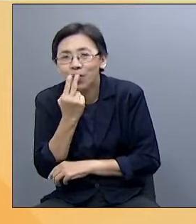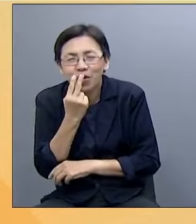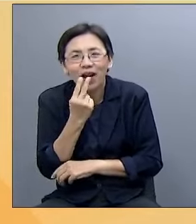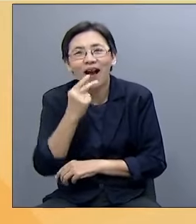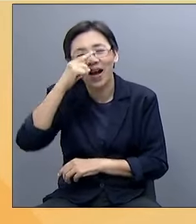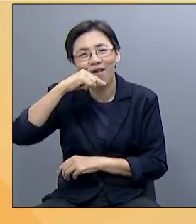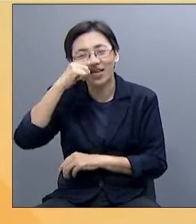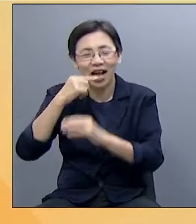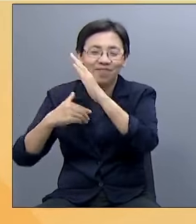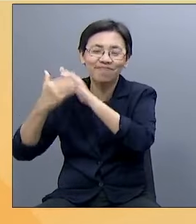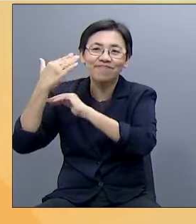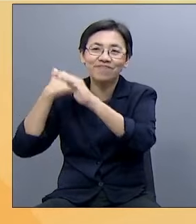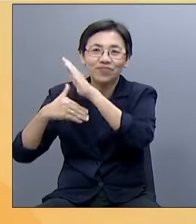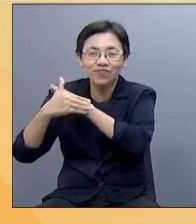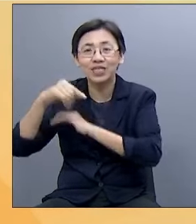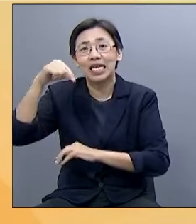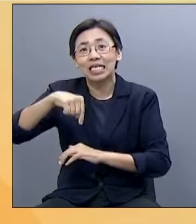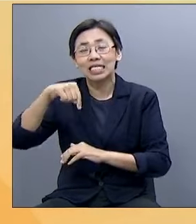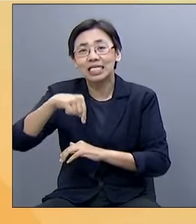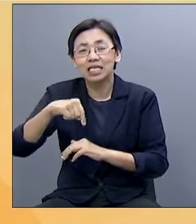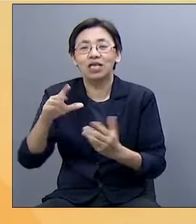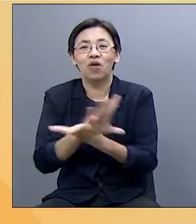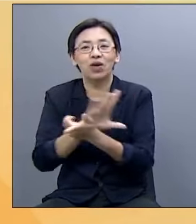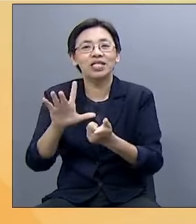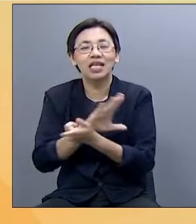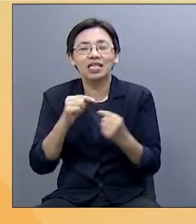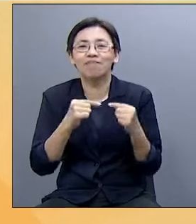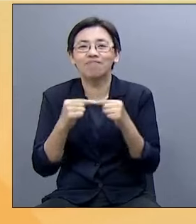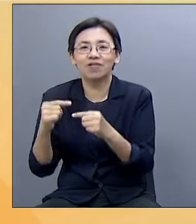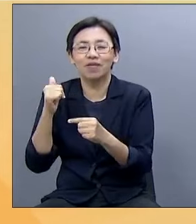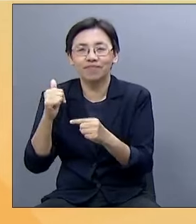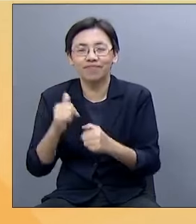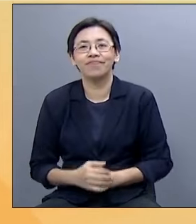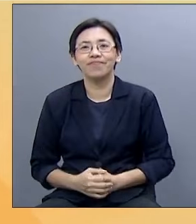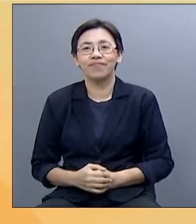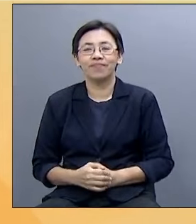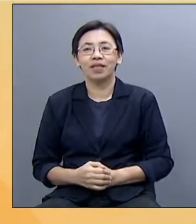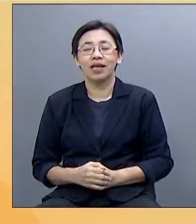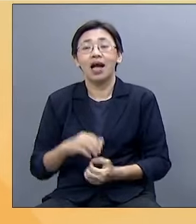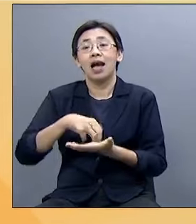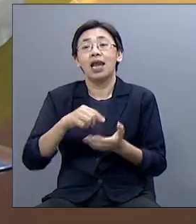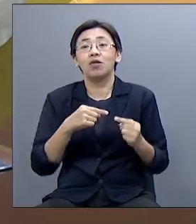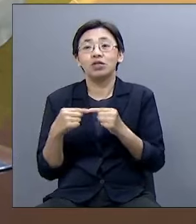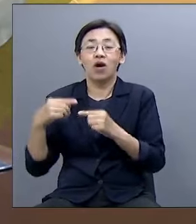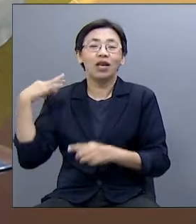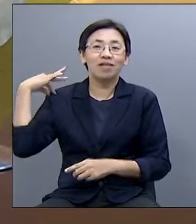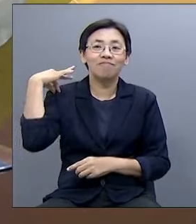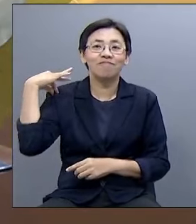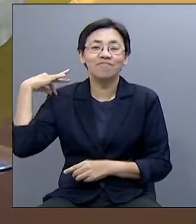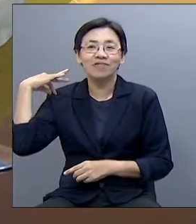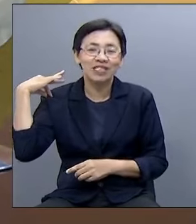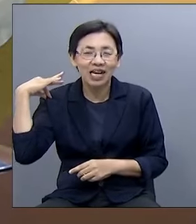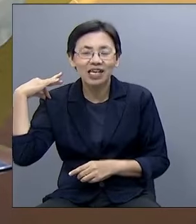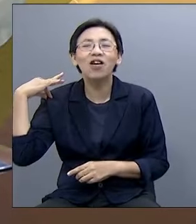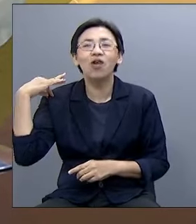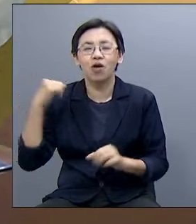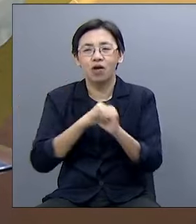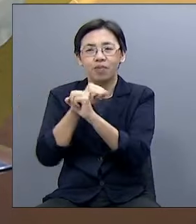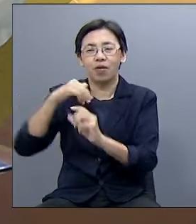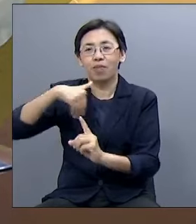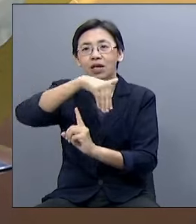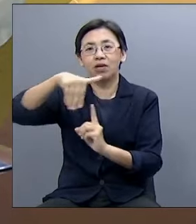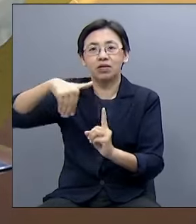เป็นอีกหนึ่งพื้นที่สืบสานเรื่องของวัฒนธรรมด้วย ค่ะ เอาไปดูเรื่องของแฟชั่นเทรนด์รักโลกกันหน่อยค่ะคุณผู้ชมคะ